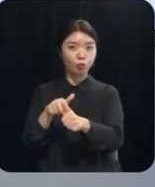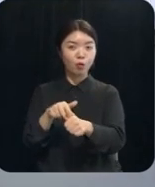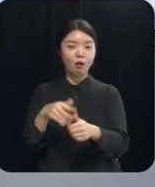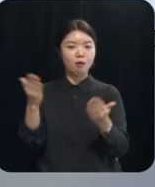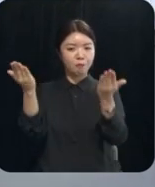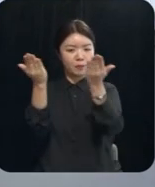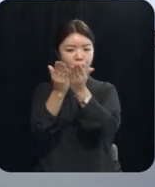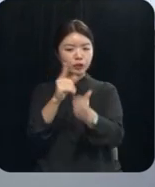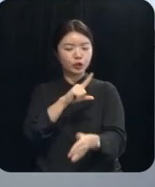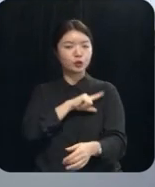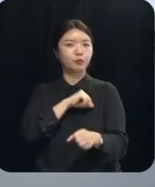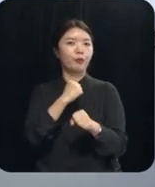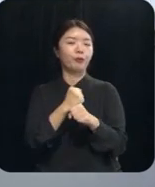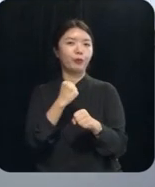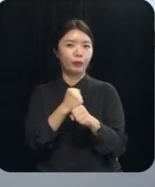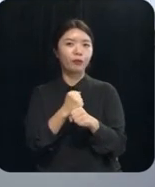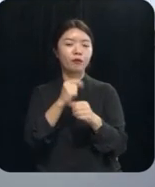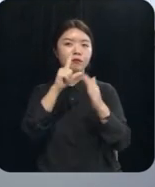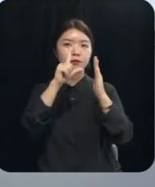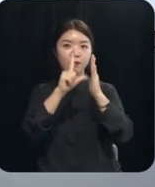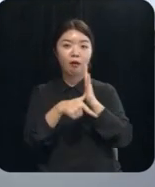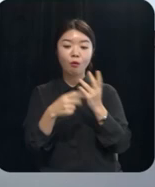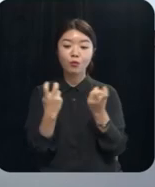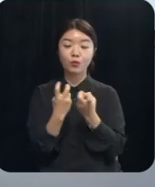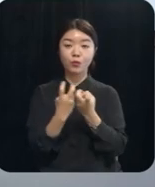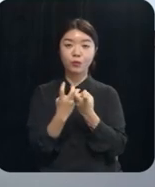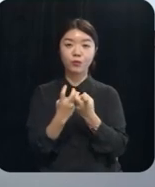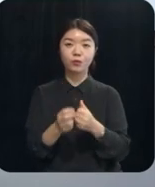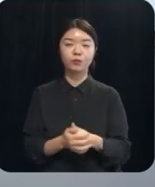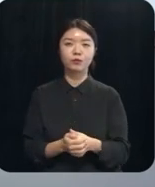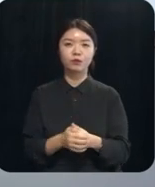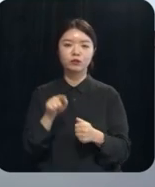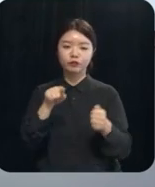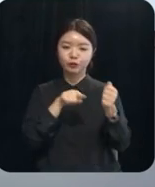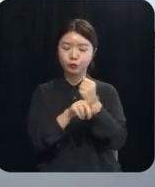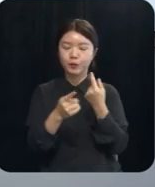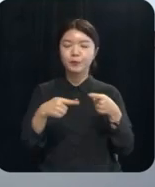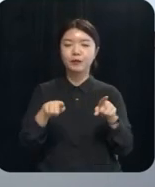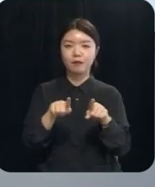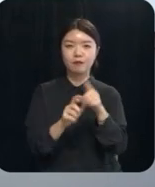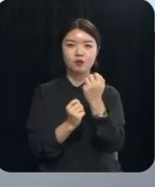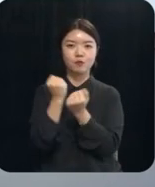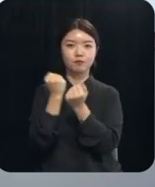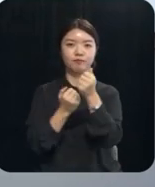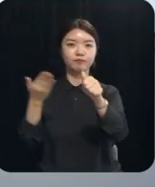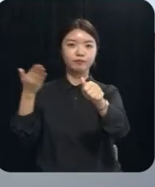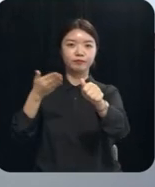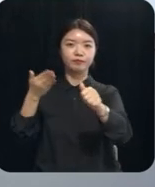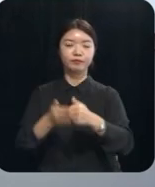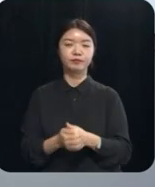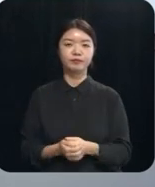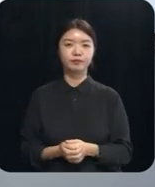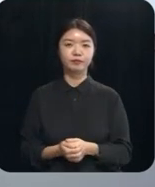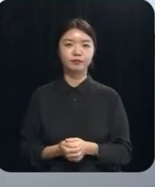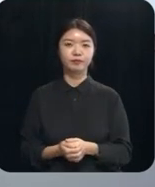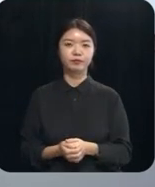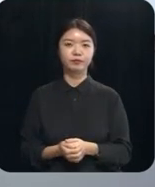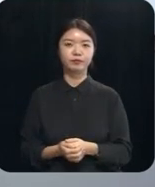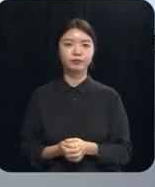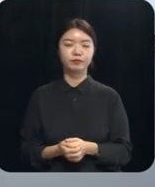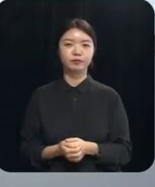올바른 이름을 짓는다. 이럴 경우에 어떻게 하시겠습니까? 그 이유도 함께 설명을 해주시기를 부탁을